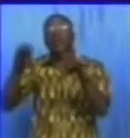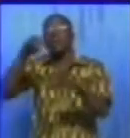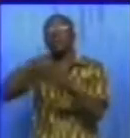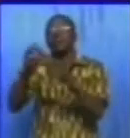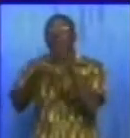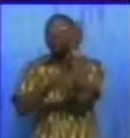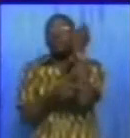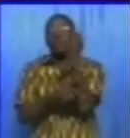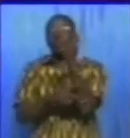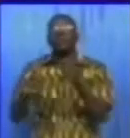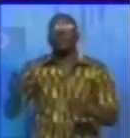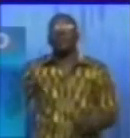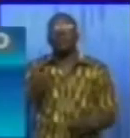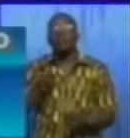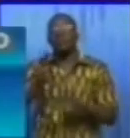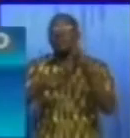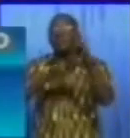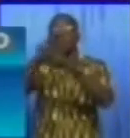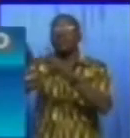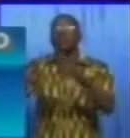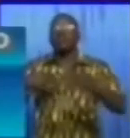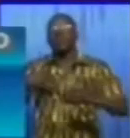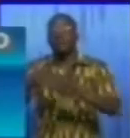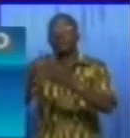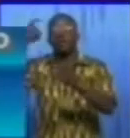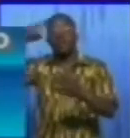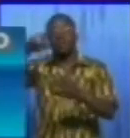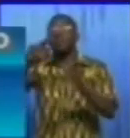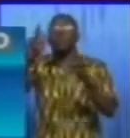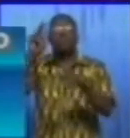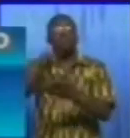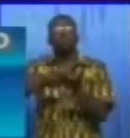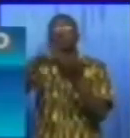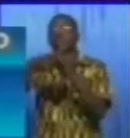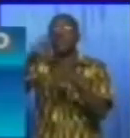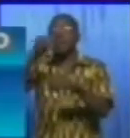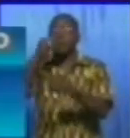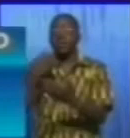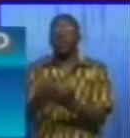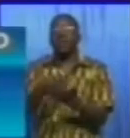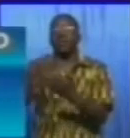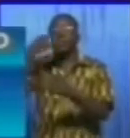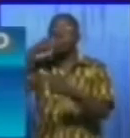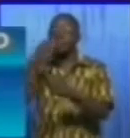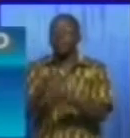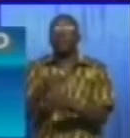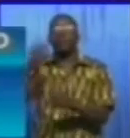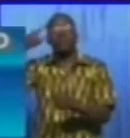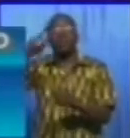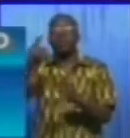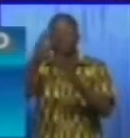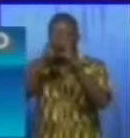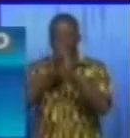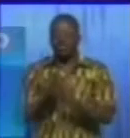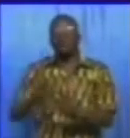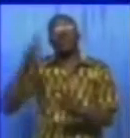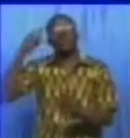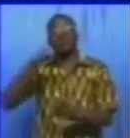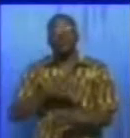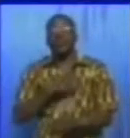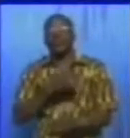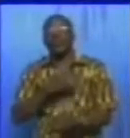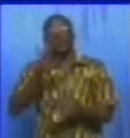Les populations ont accepté le projet. Le projet a bien travaillé. C'est au bonheur de la population de la province du